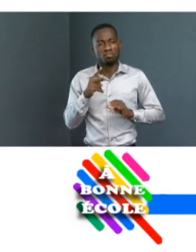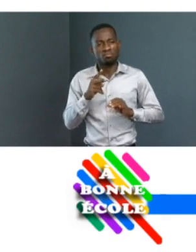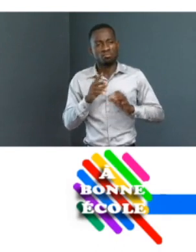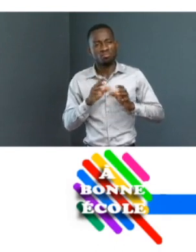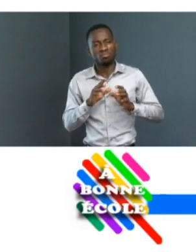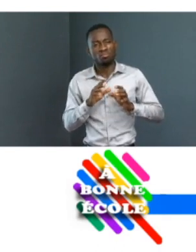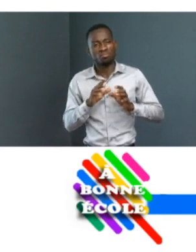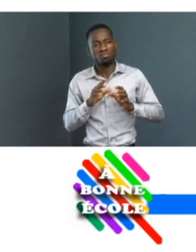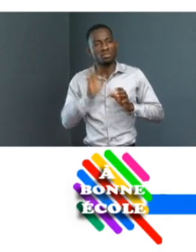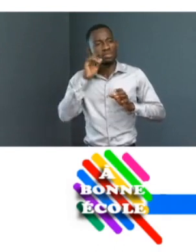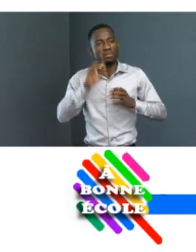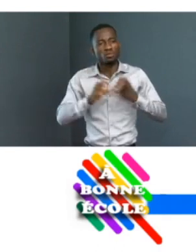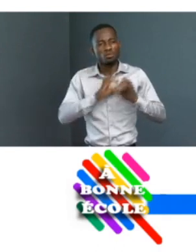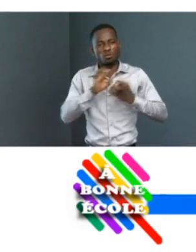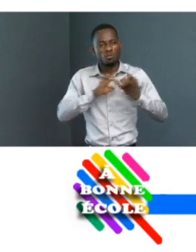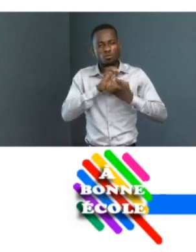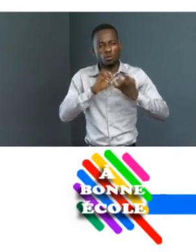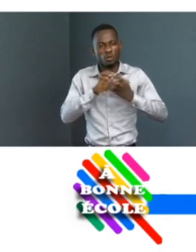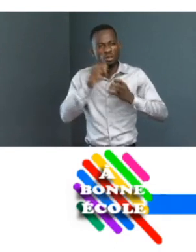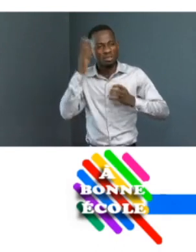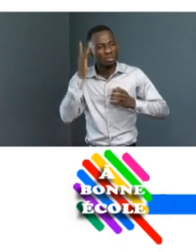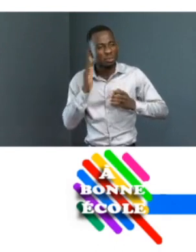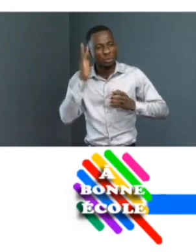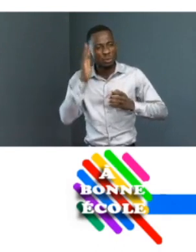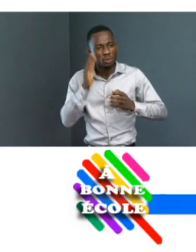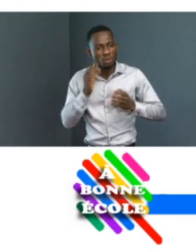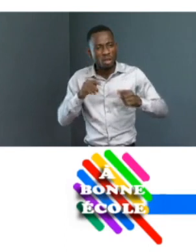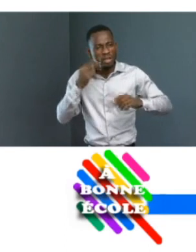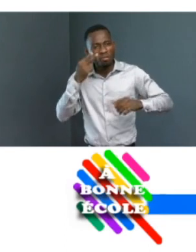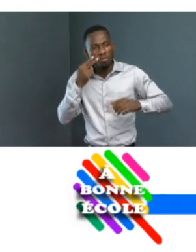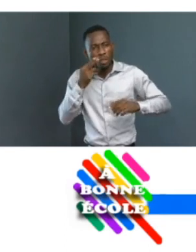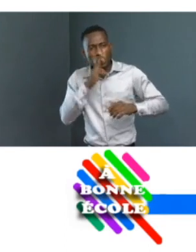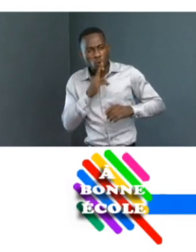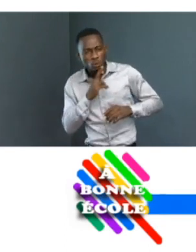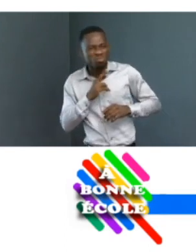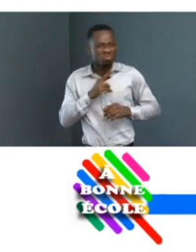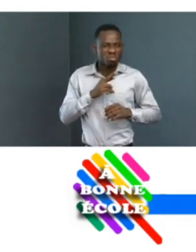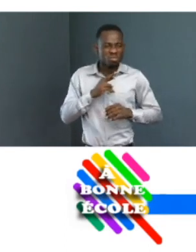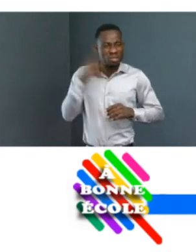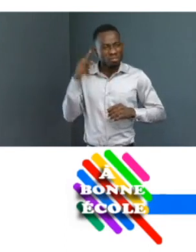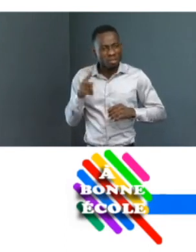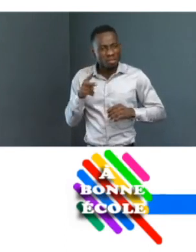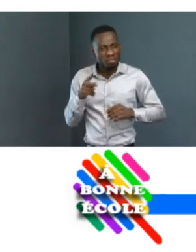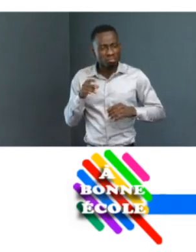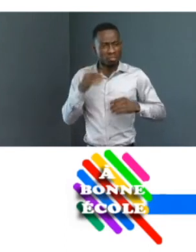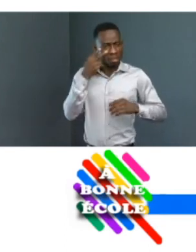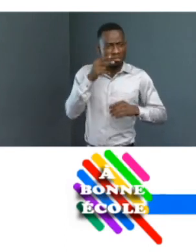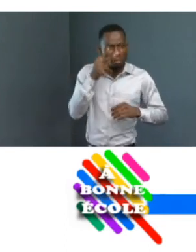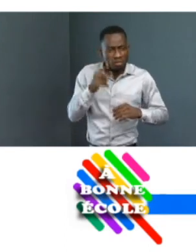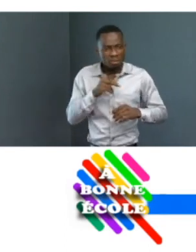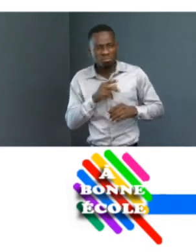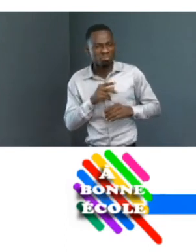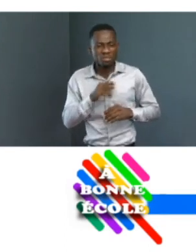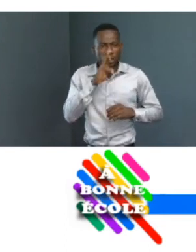Non, il y a une confusion entre les couleurs. Quand il voit le rouge, c'est le vert, c'est le rouge. Vous voyez que c'est très,